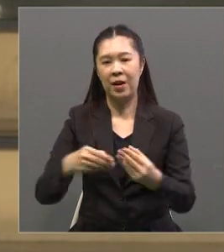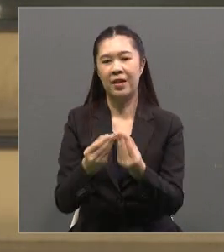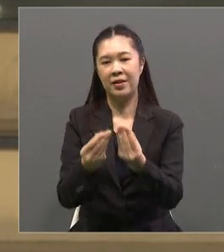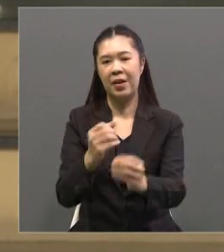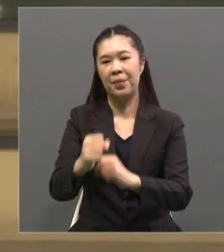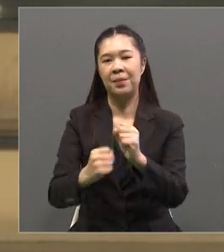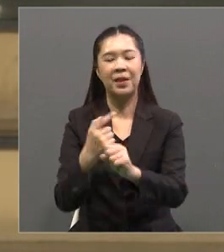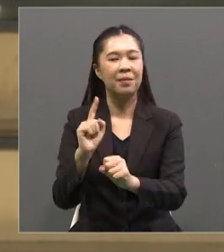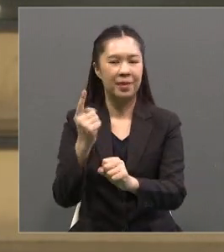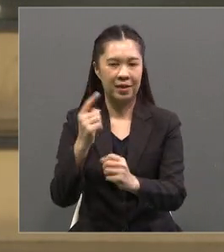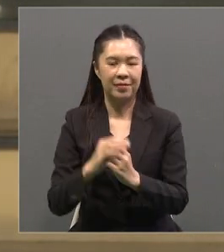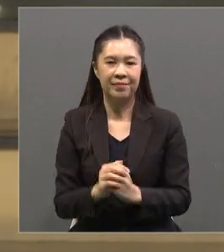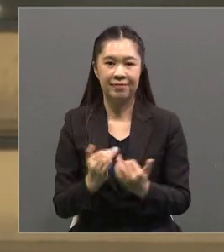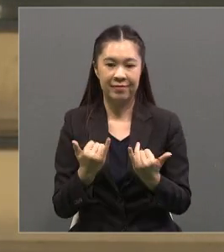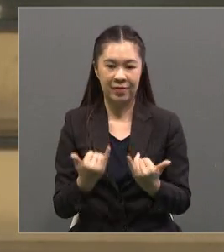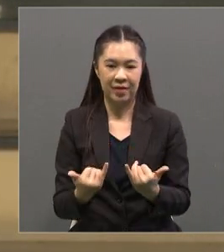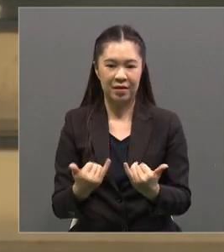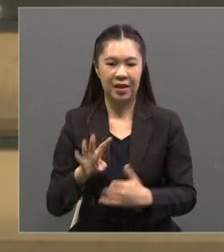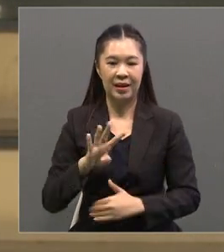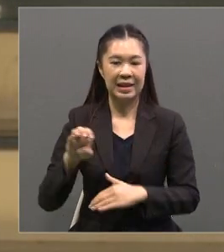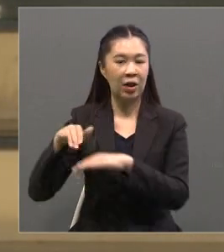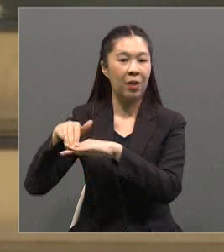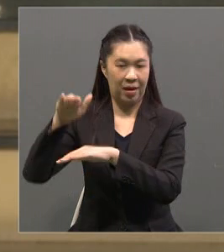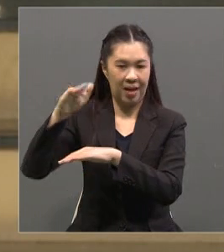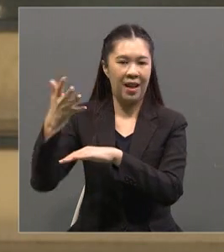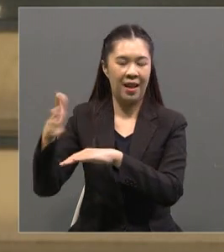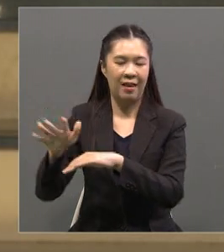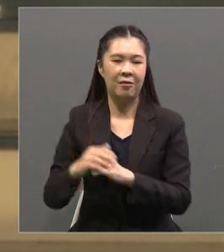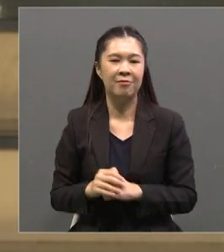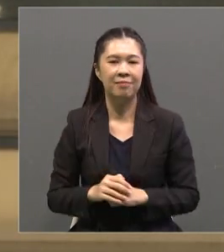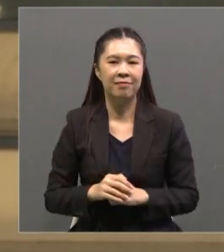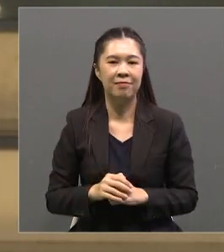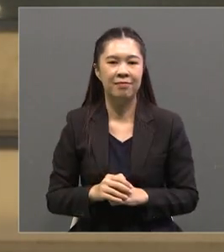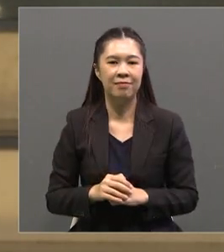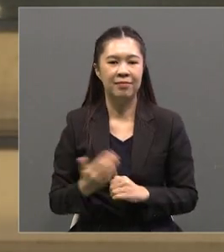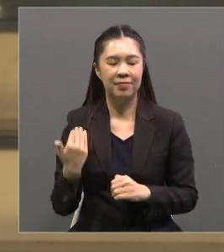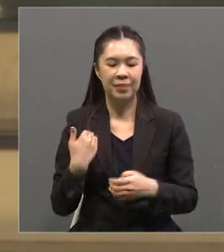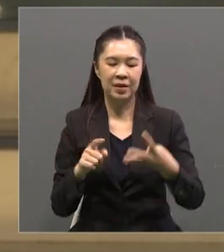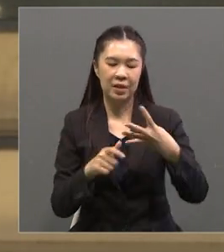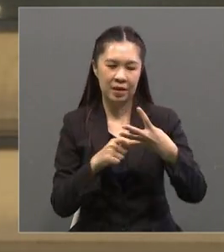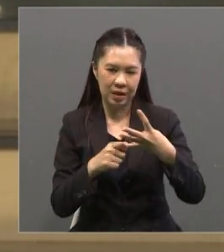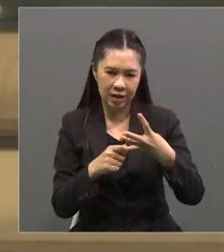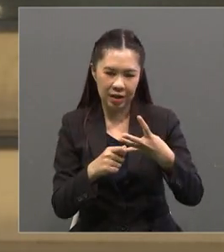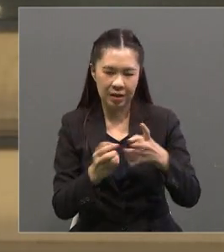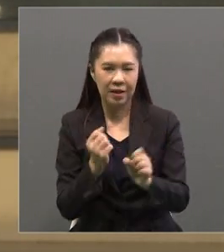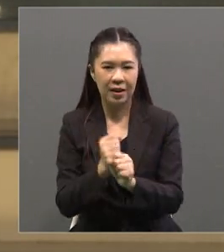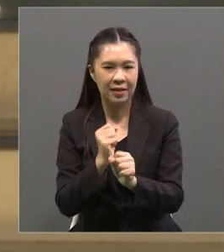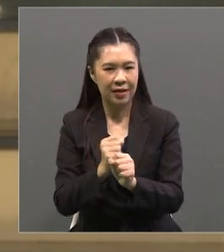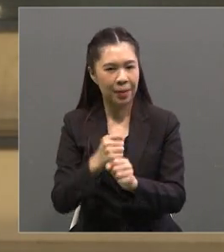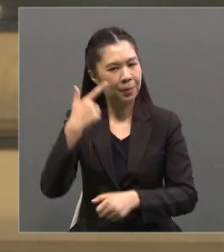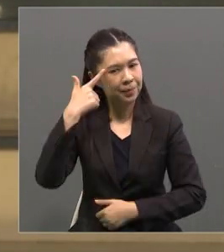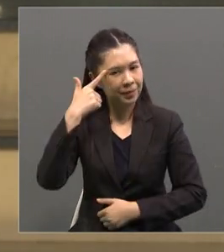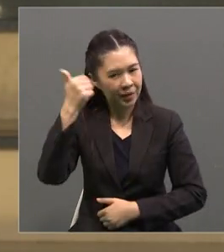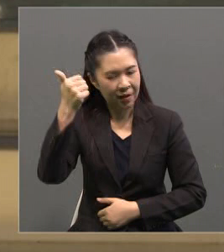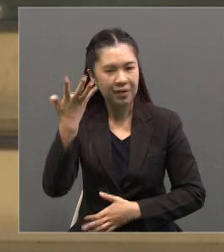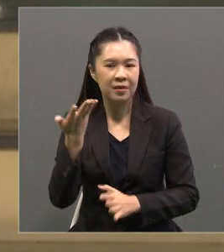นที่จะได ้ คือบางคนในขณะนี้อาจจะมากกว่า400บาทไปแล้วเพราะว่าเขาจะมีในส่วนของระดับอย่างเช่นแรงงานฝีมืออะไรต่างๆ ทักษะ